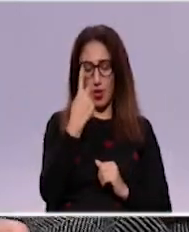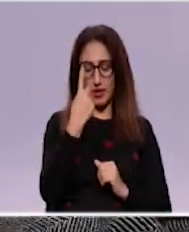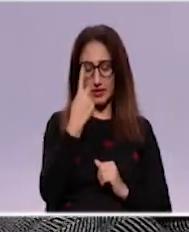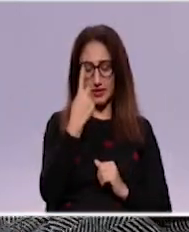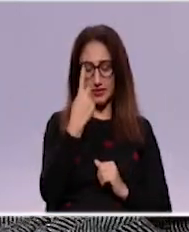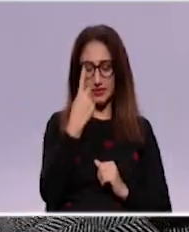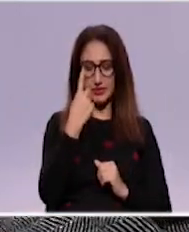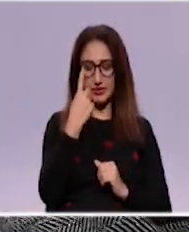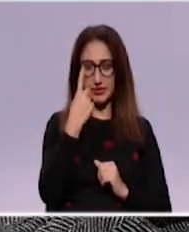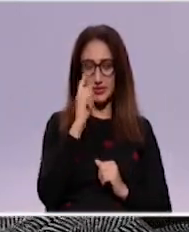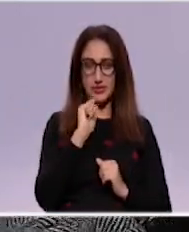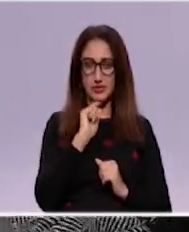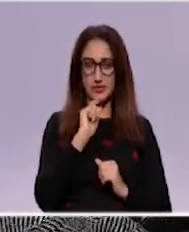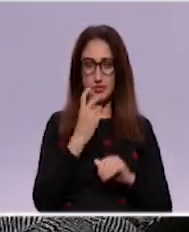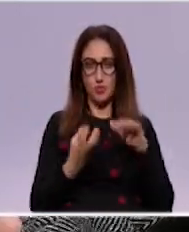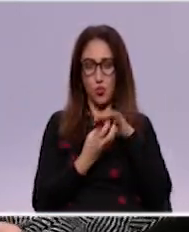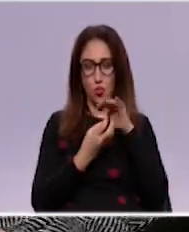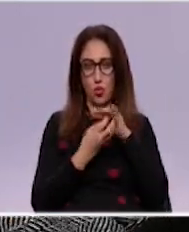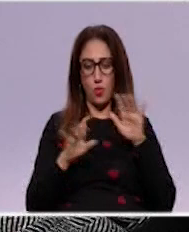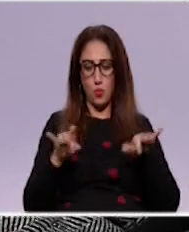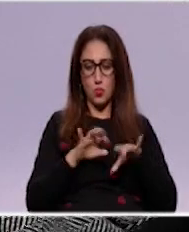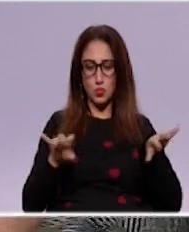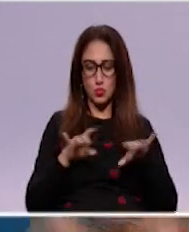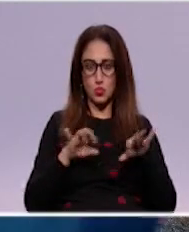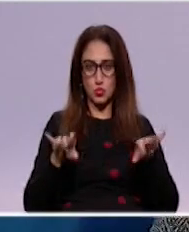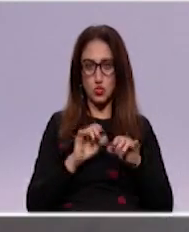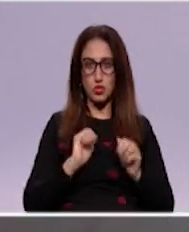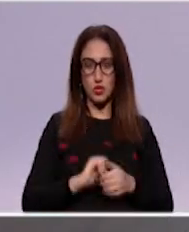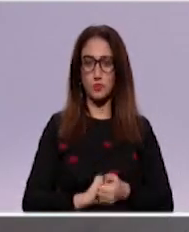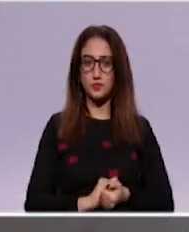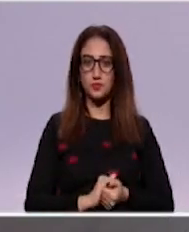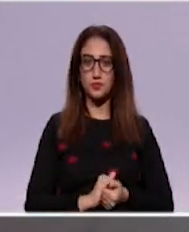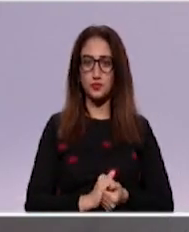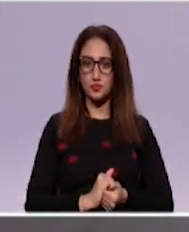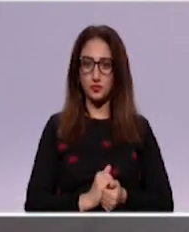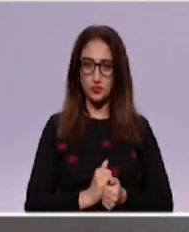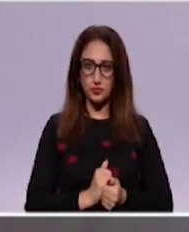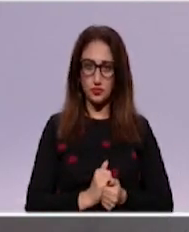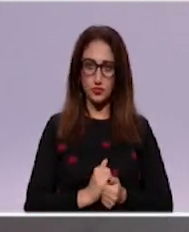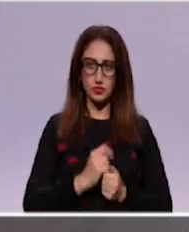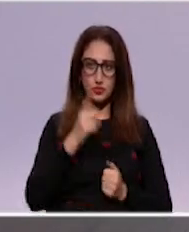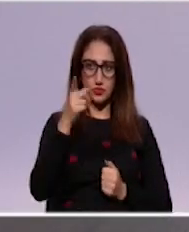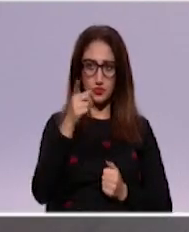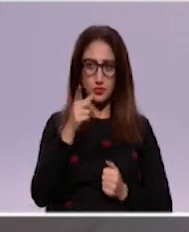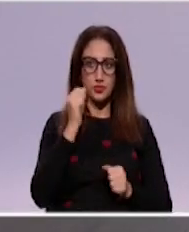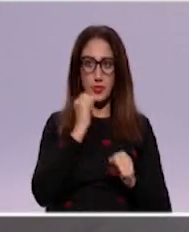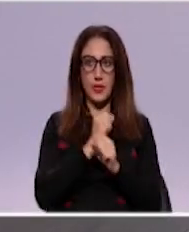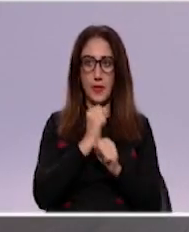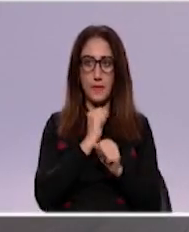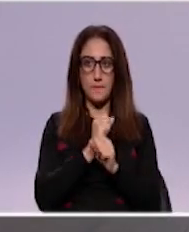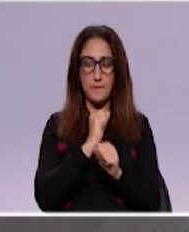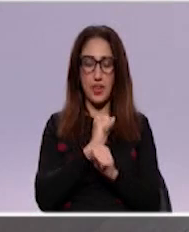اللي في كلية موسيقية، كلية تربية موسيقية. انا بقى خدت خبرة عملية في